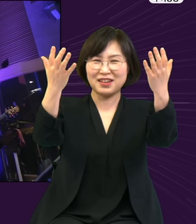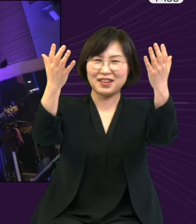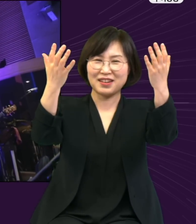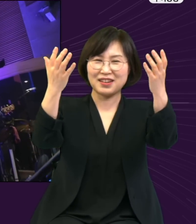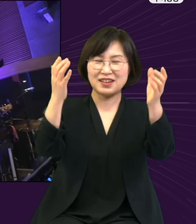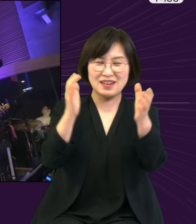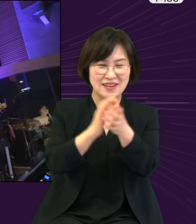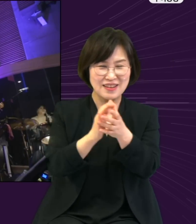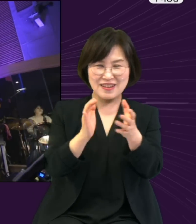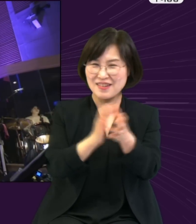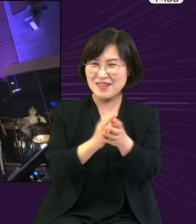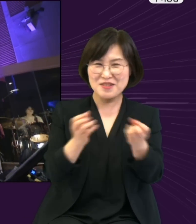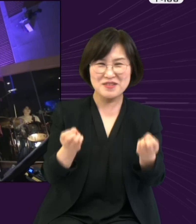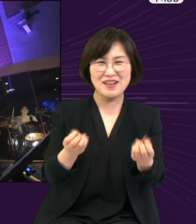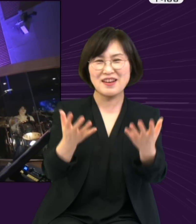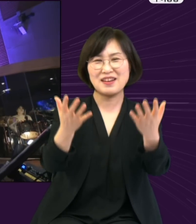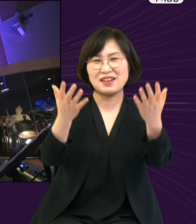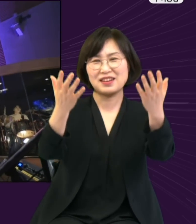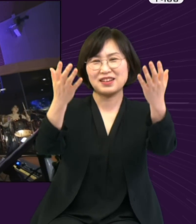할렐루야